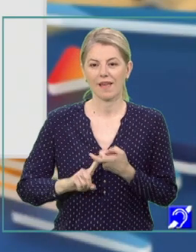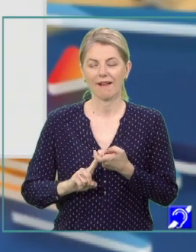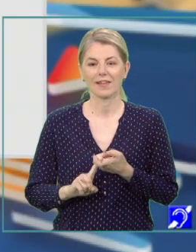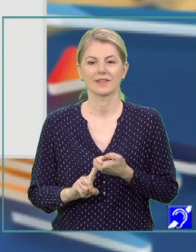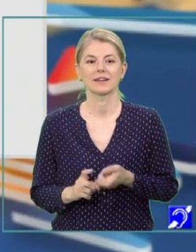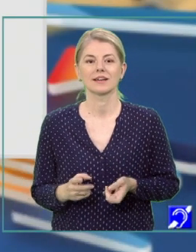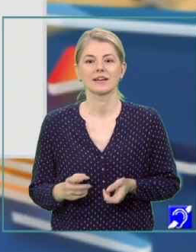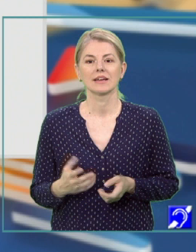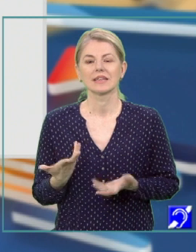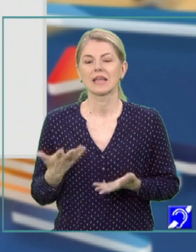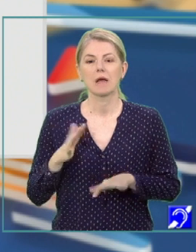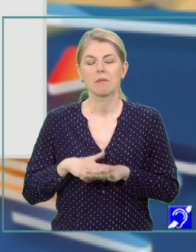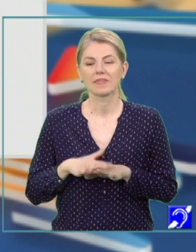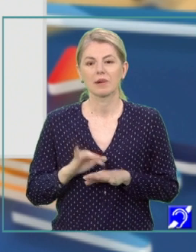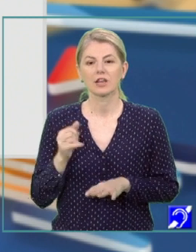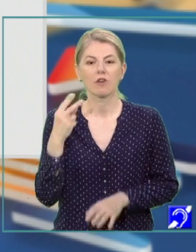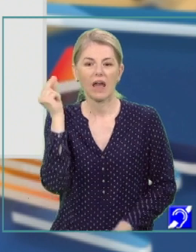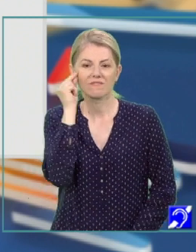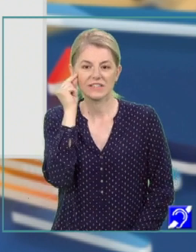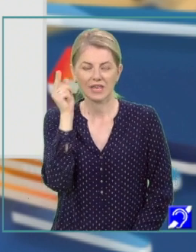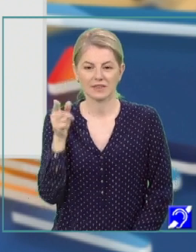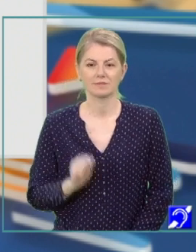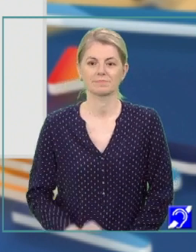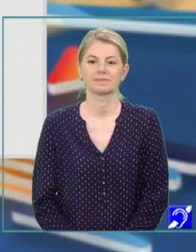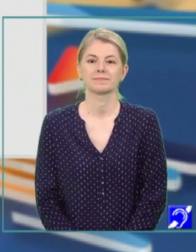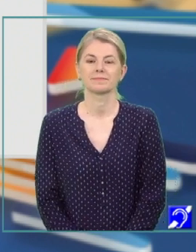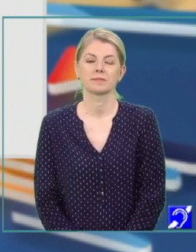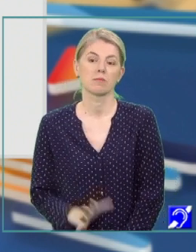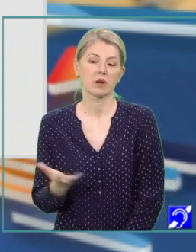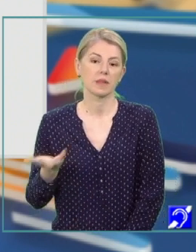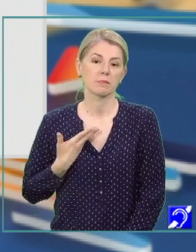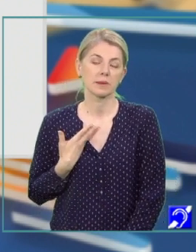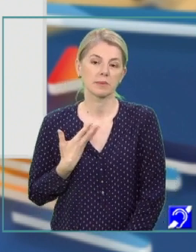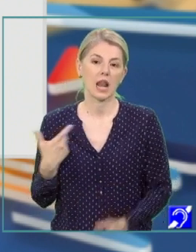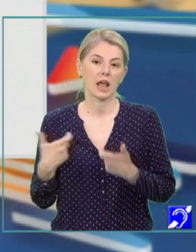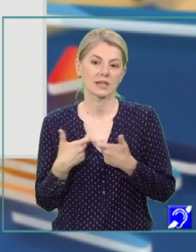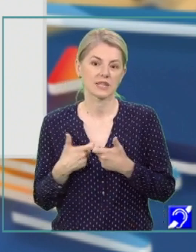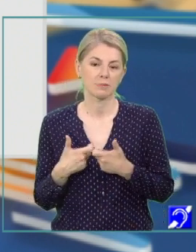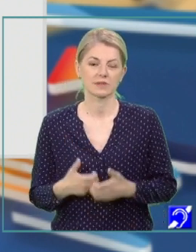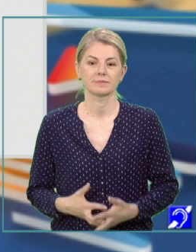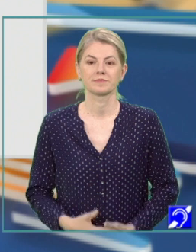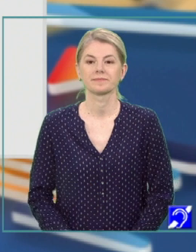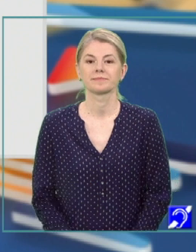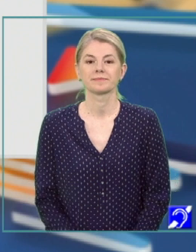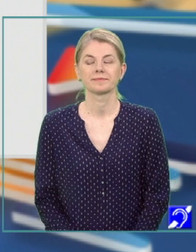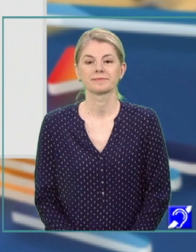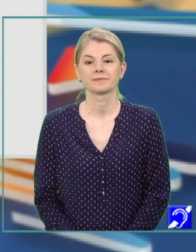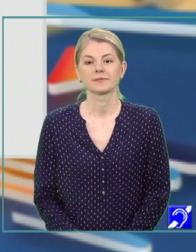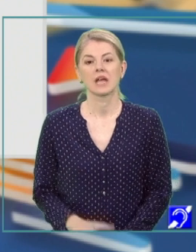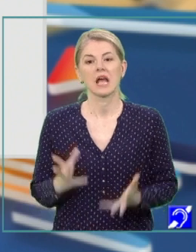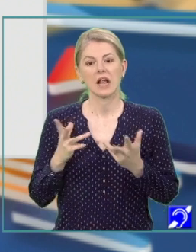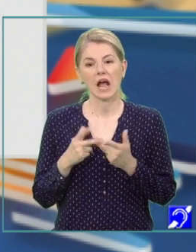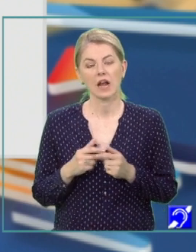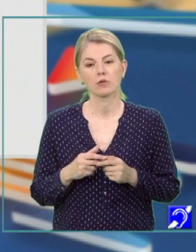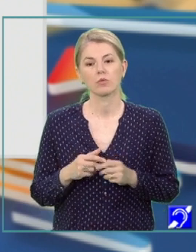de materia pe care o voi putea primi la subiectul de evaluare națională. Deci calcule